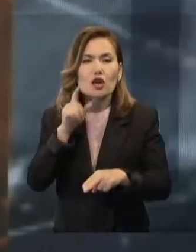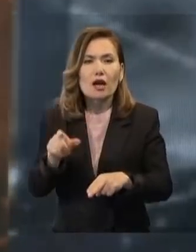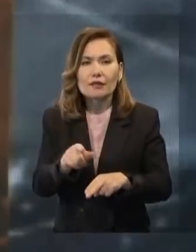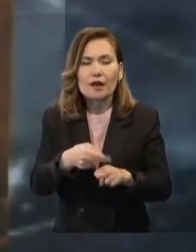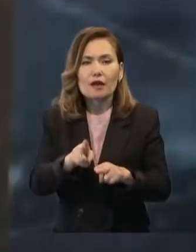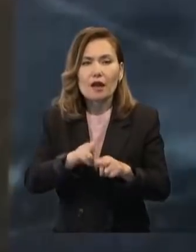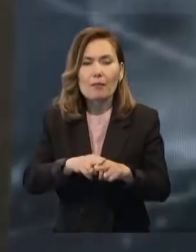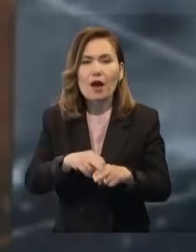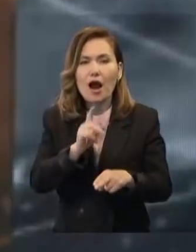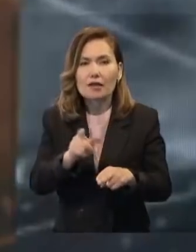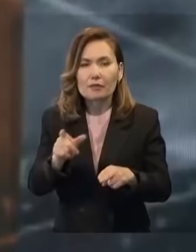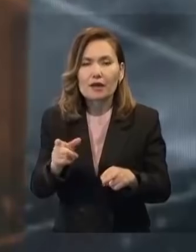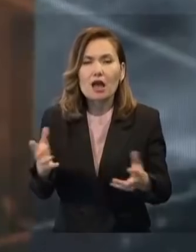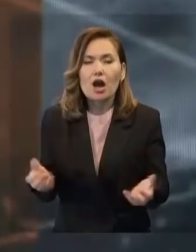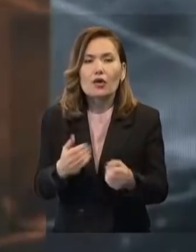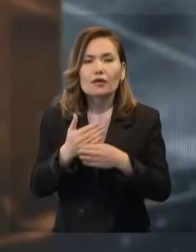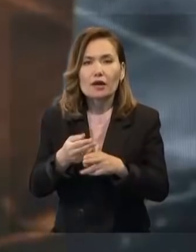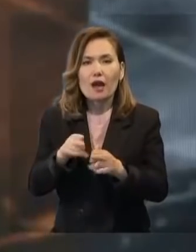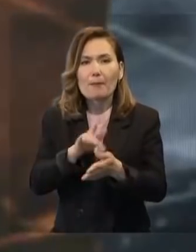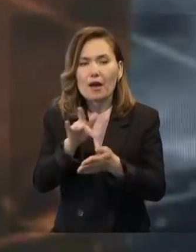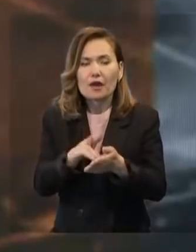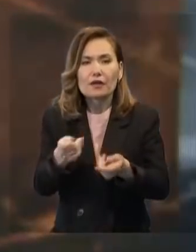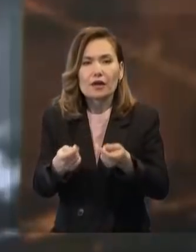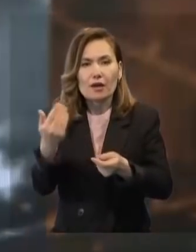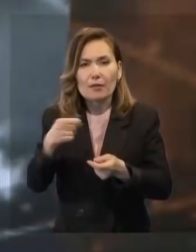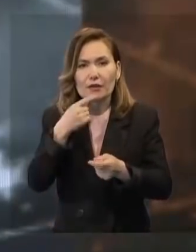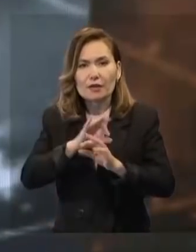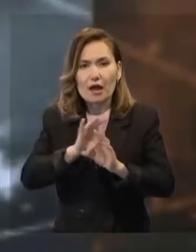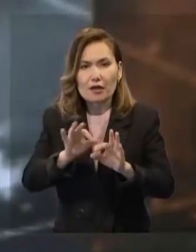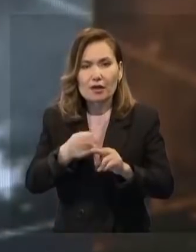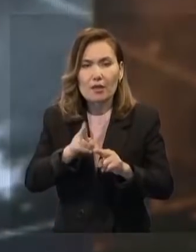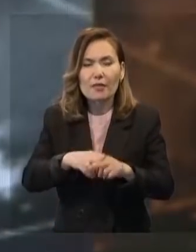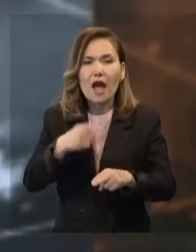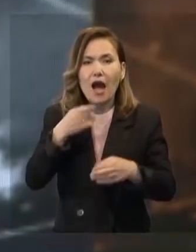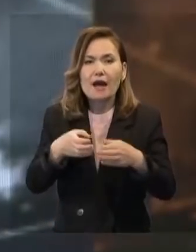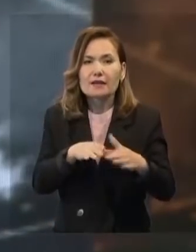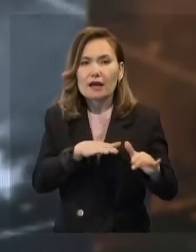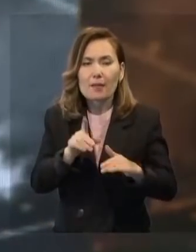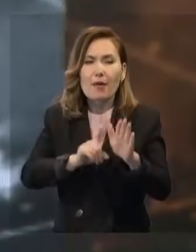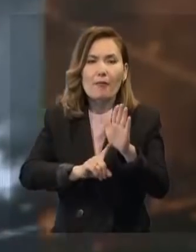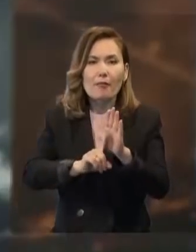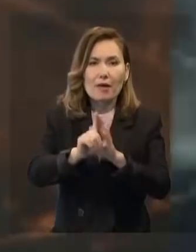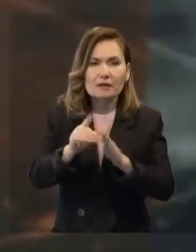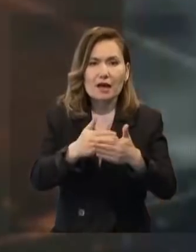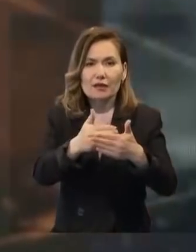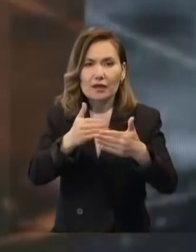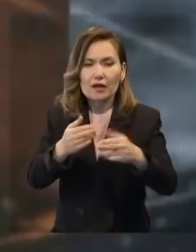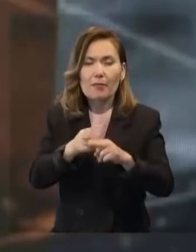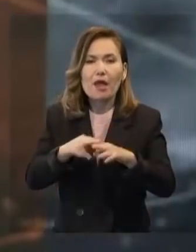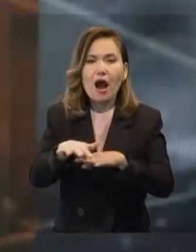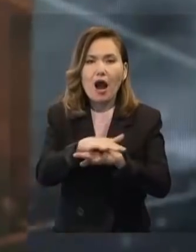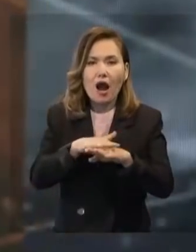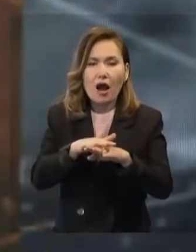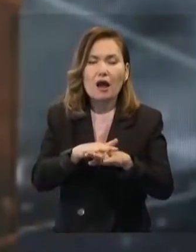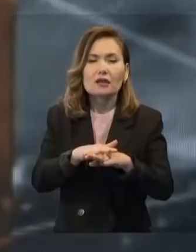Мариуполь тұрғындары эвакуацияланады. Қаланың жаңа мэрі Константин Иващенконың айтуынша, әскери іс-қимыл басталмай тұрып, мұнда халық саны